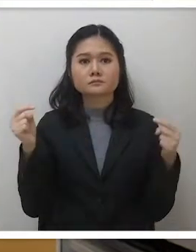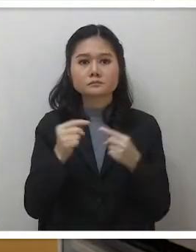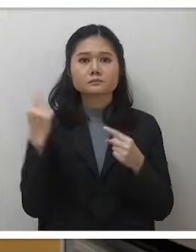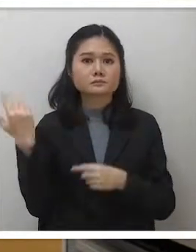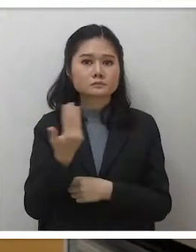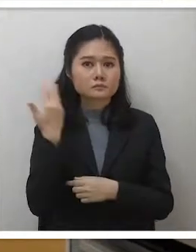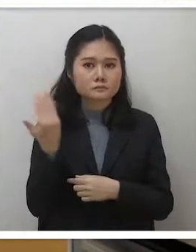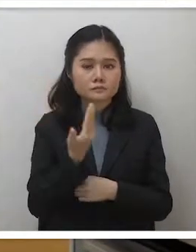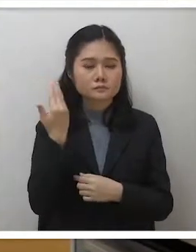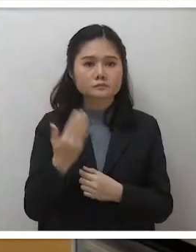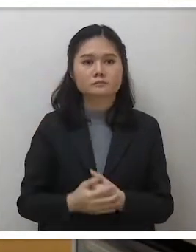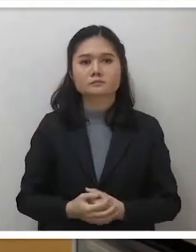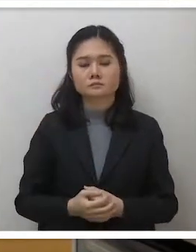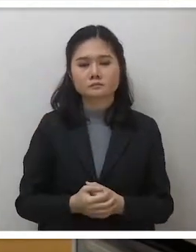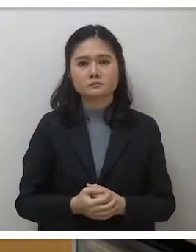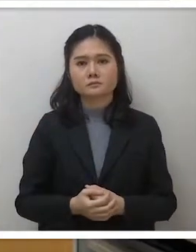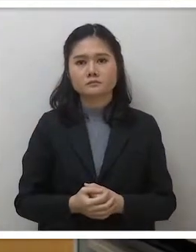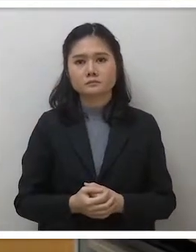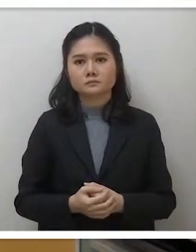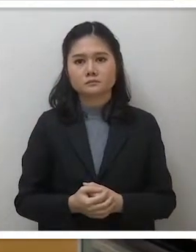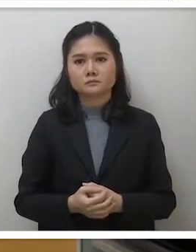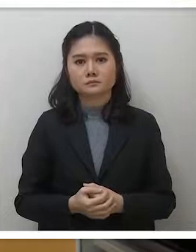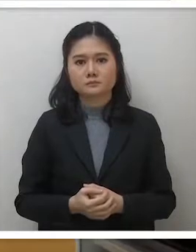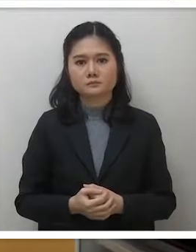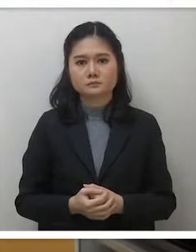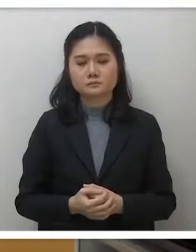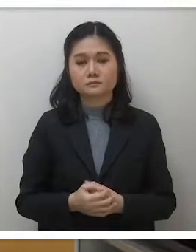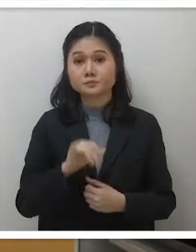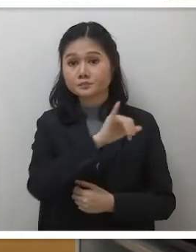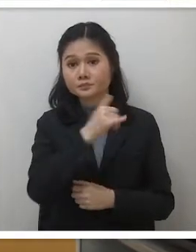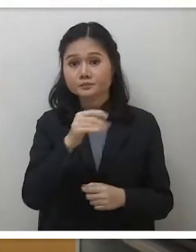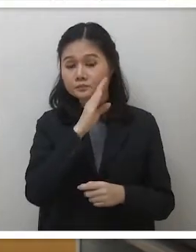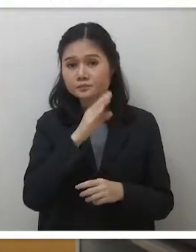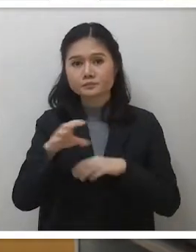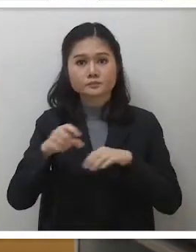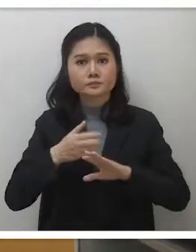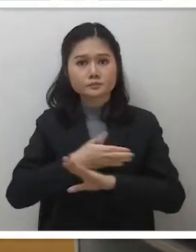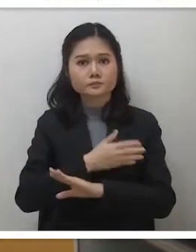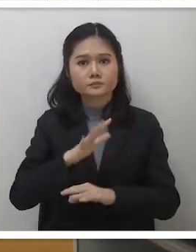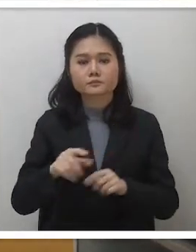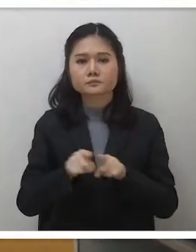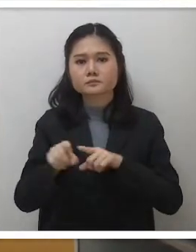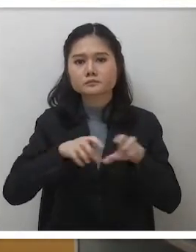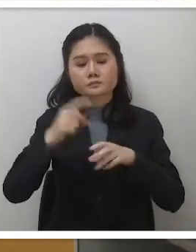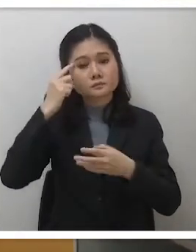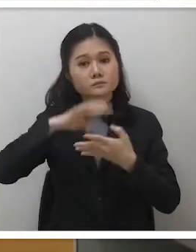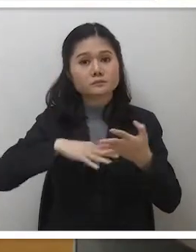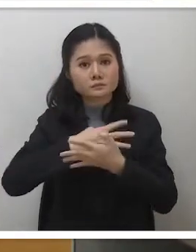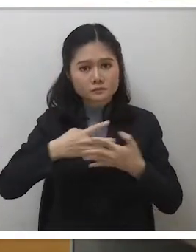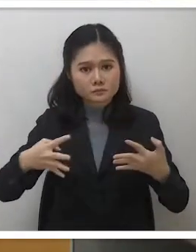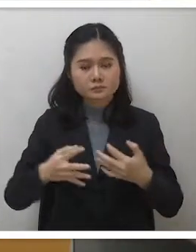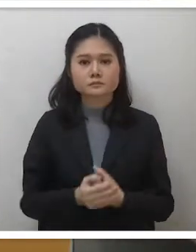าศนะครับหรือถ้าเราไม่วางก่อนเราก็มีการวางแผนไว้ก่อนว่